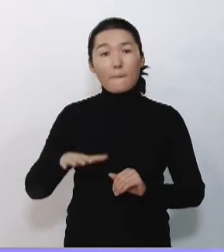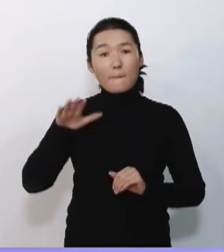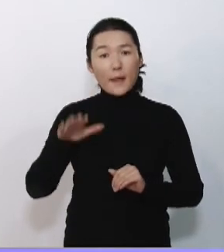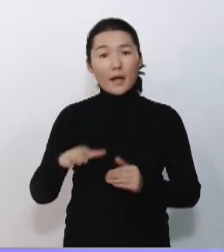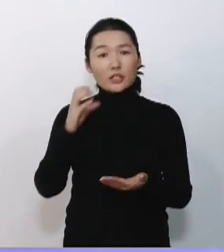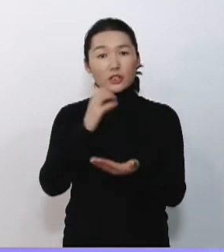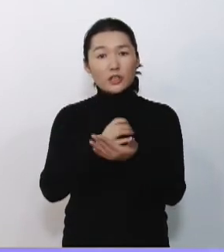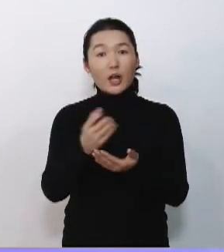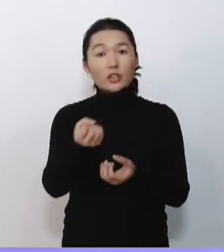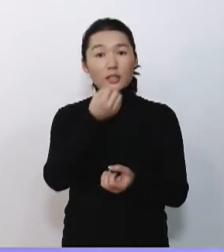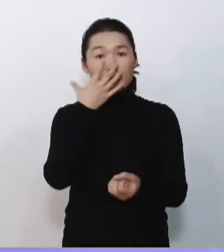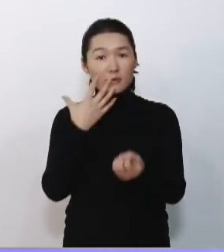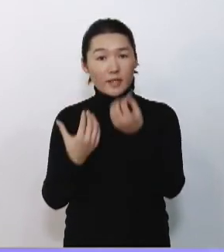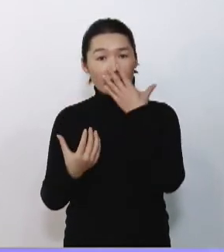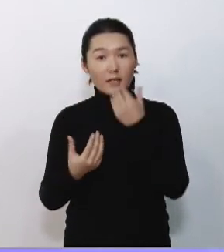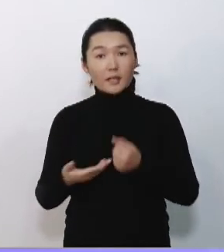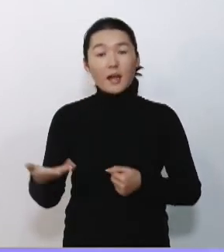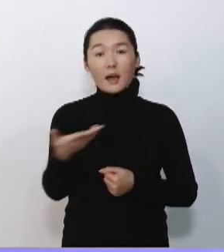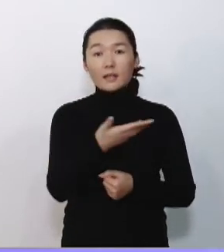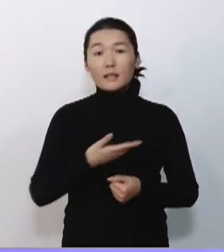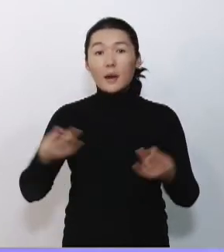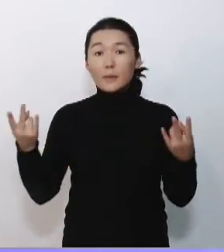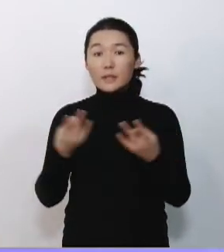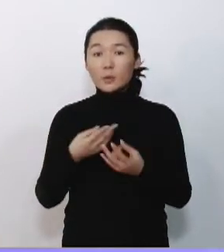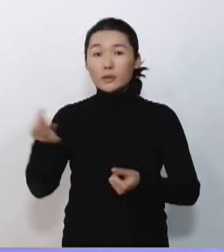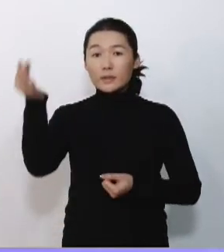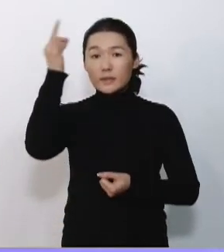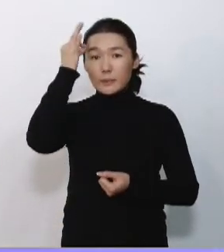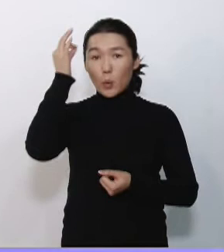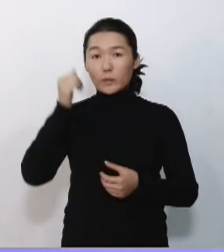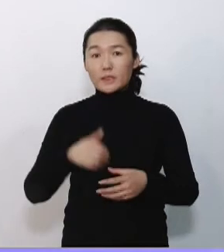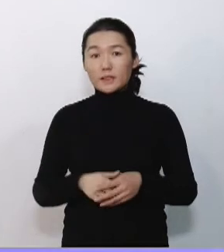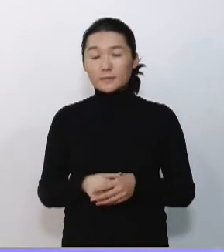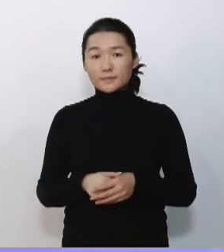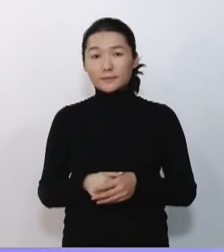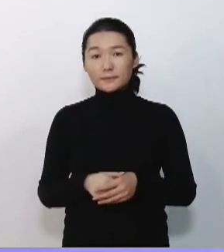и цветы, нам придется вспомнить.